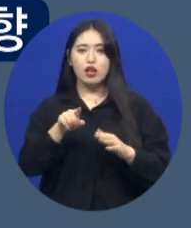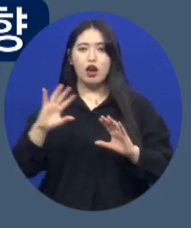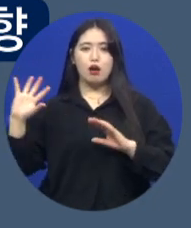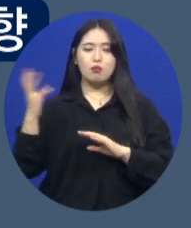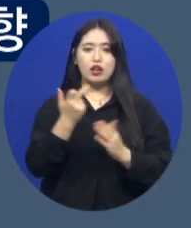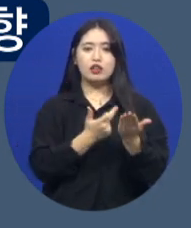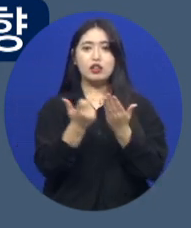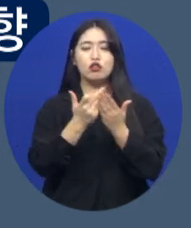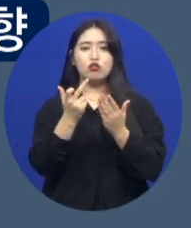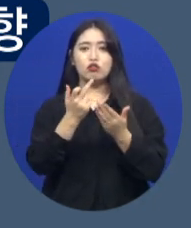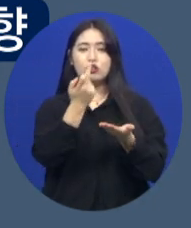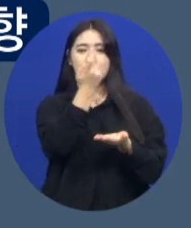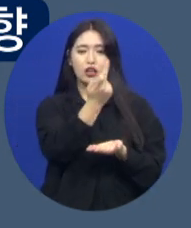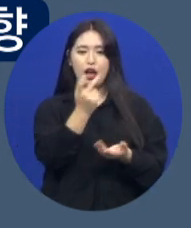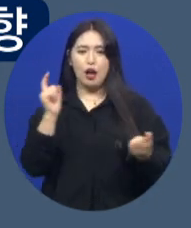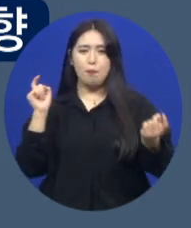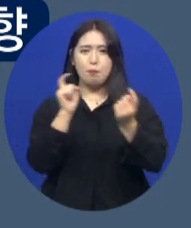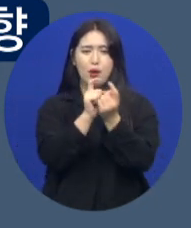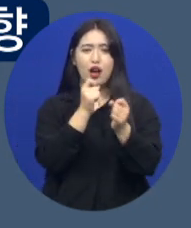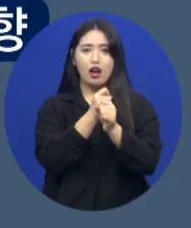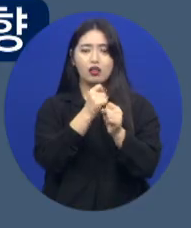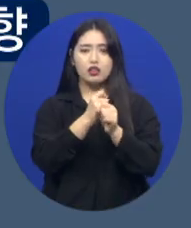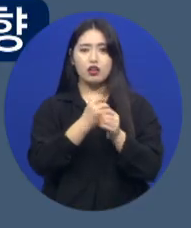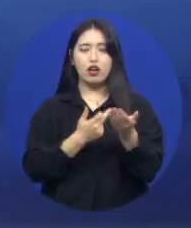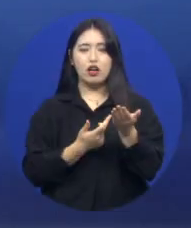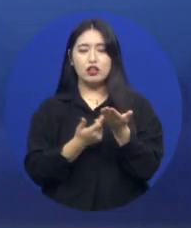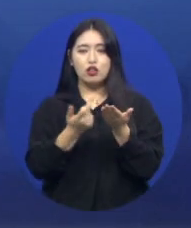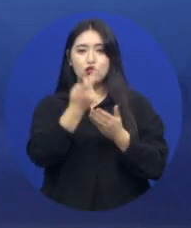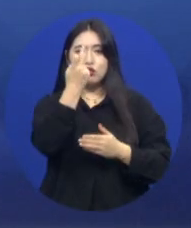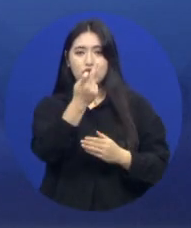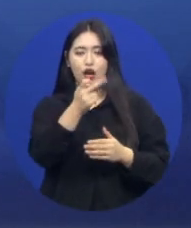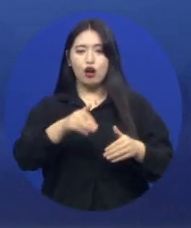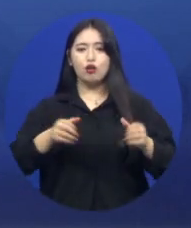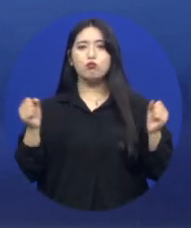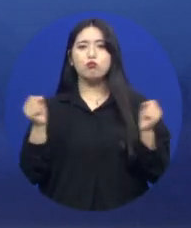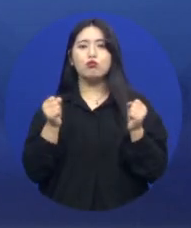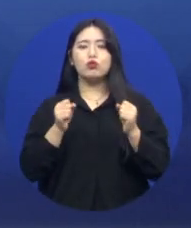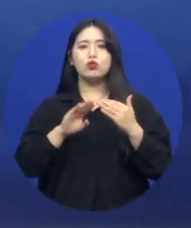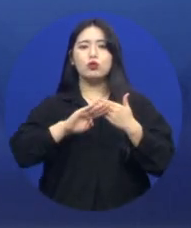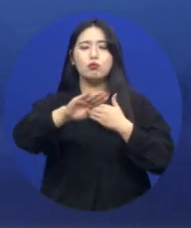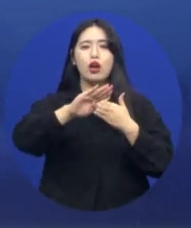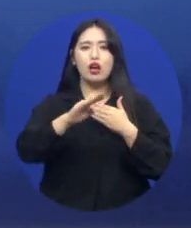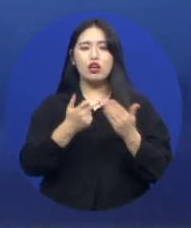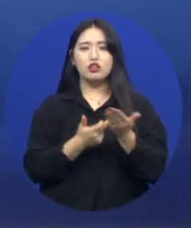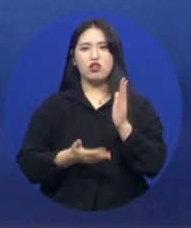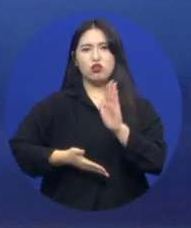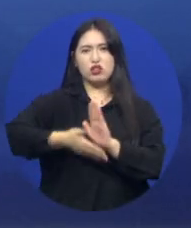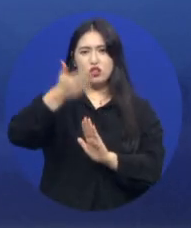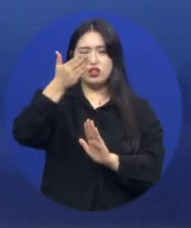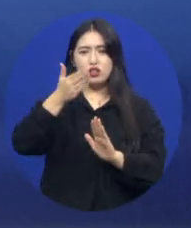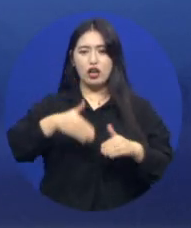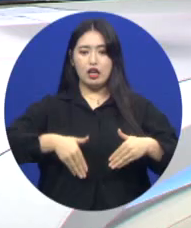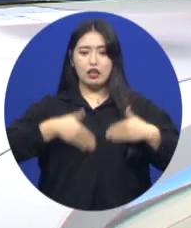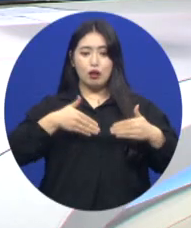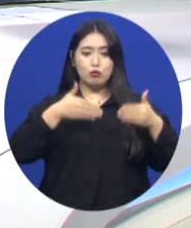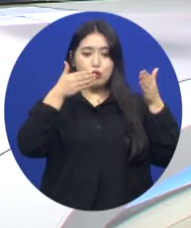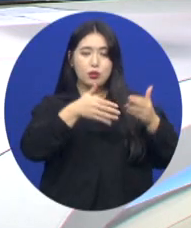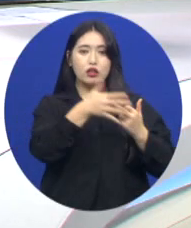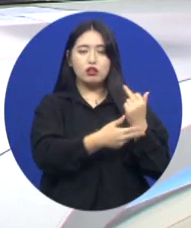한라산의 부딪히면서 한라산 북쪽 인 제주시 지역의 강수량이 남쪽인 서 기뻐 보다